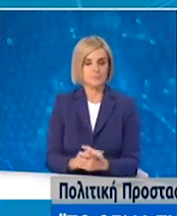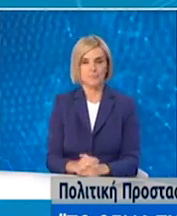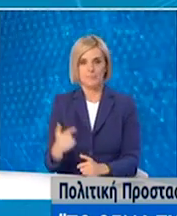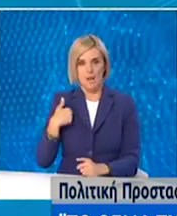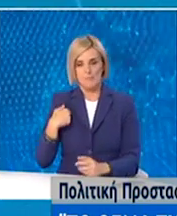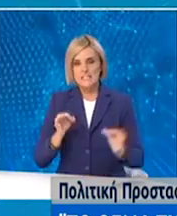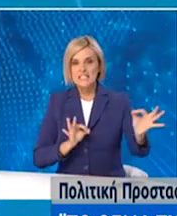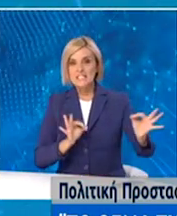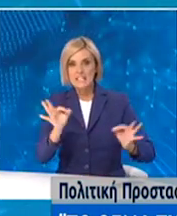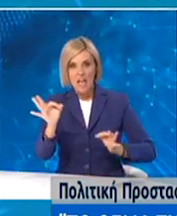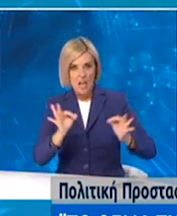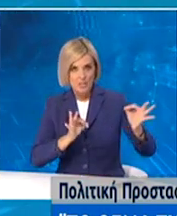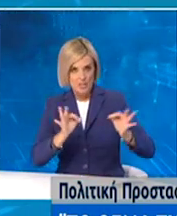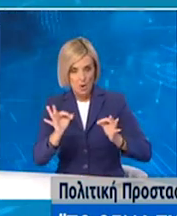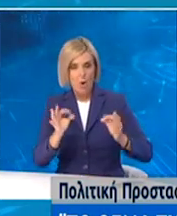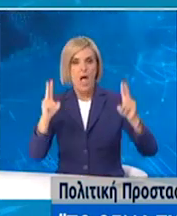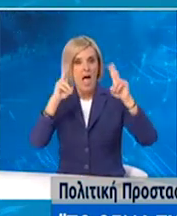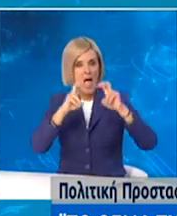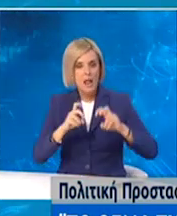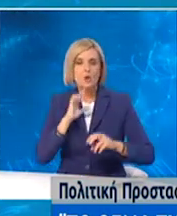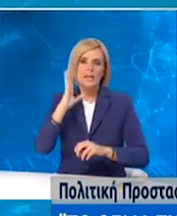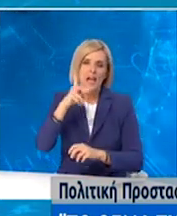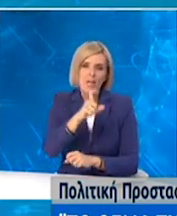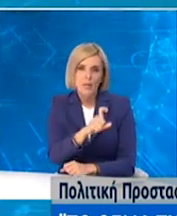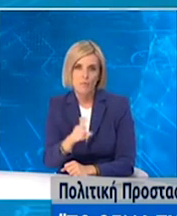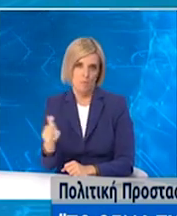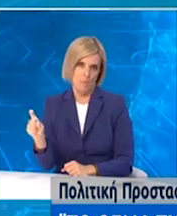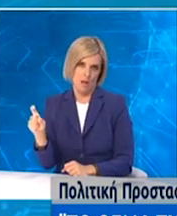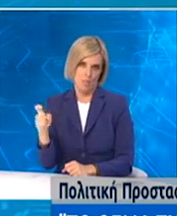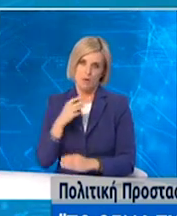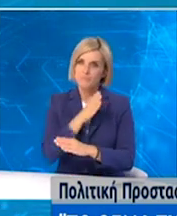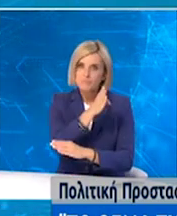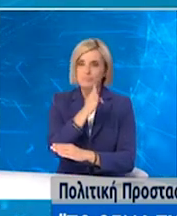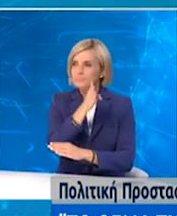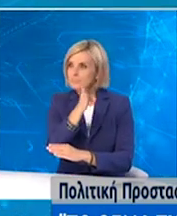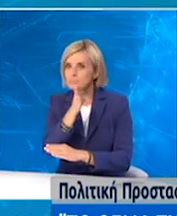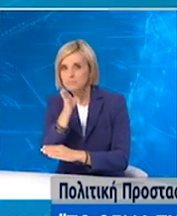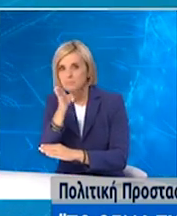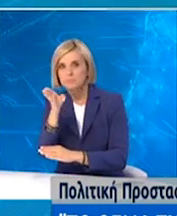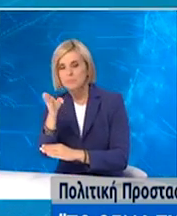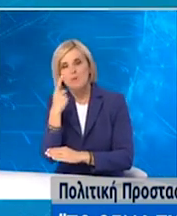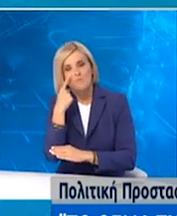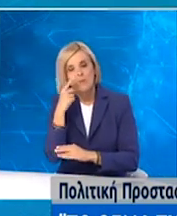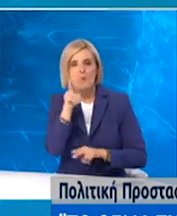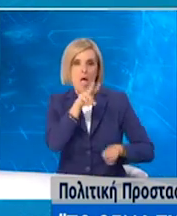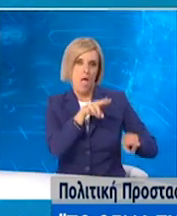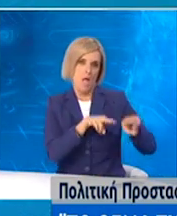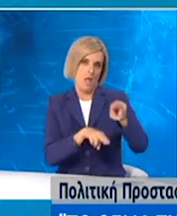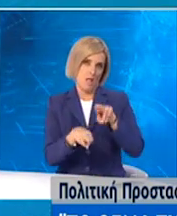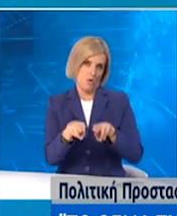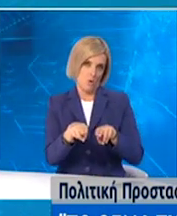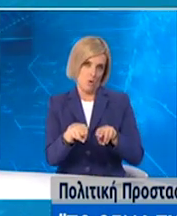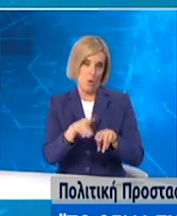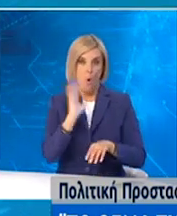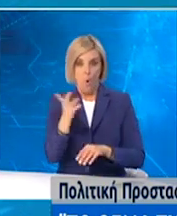μας σε σχέση με τους ελέγχους είναι σε εβδομαδιαία βάση. Δεν σημαίνει ότι όταν έχουμε κάτι μη αναμενόμενο δεν έχουμε γρήγορα